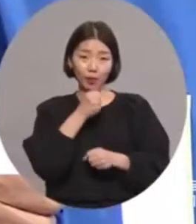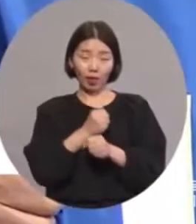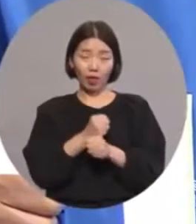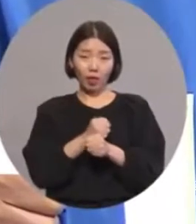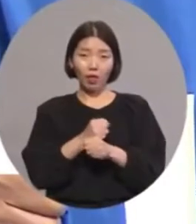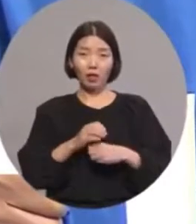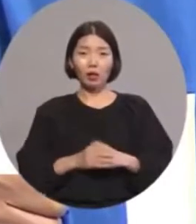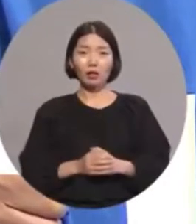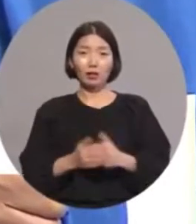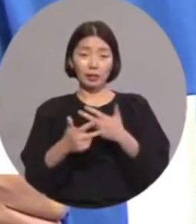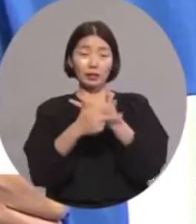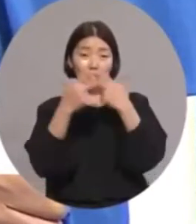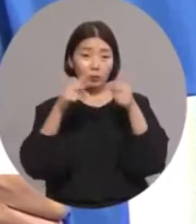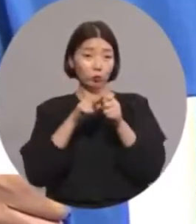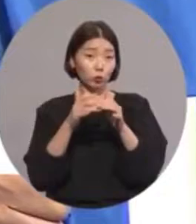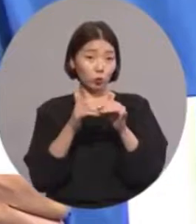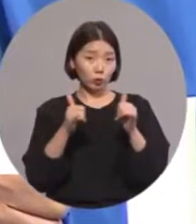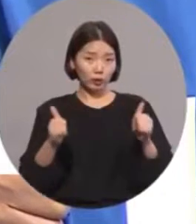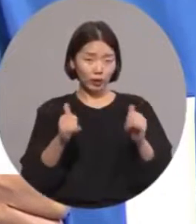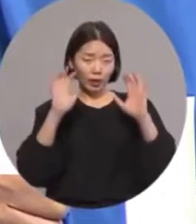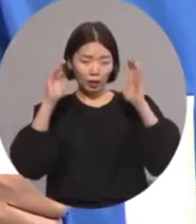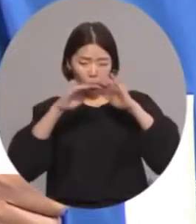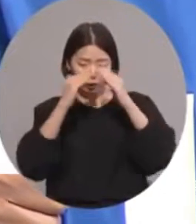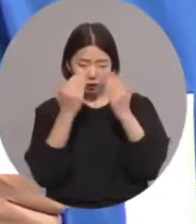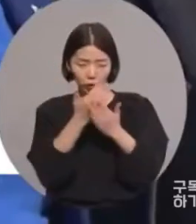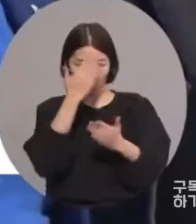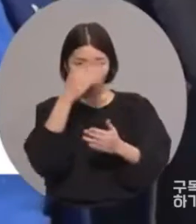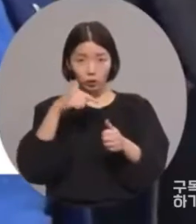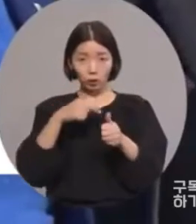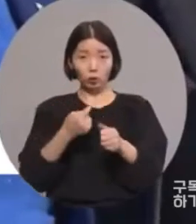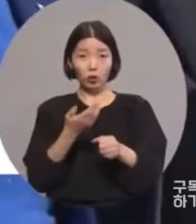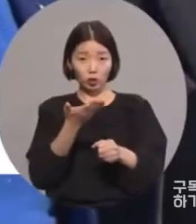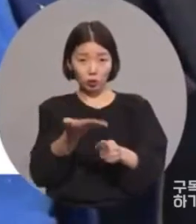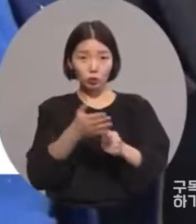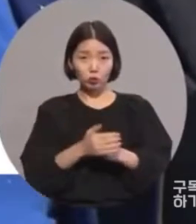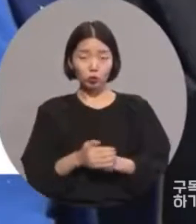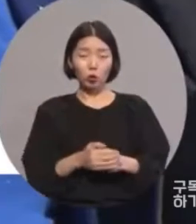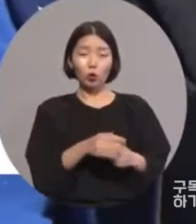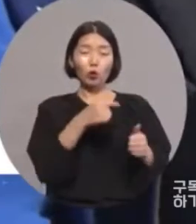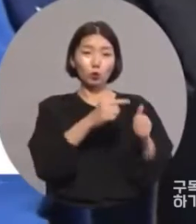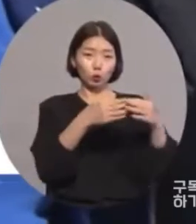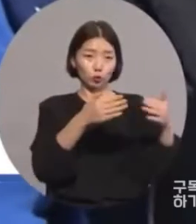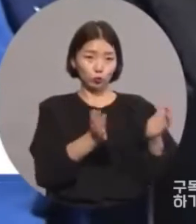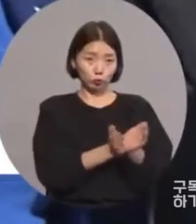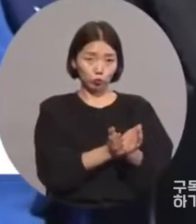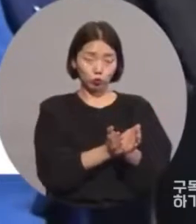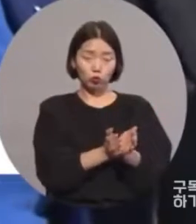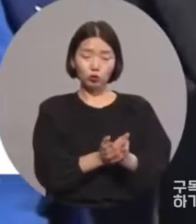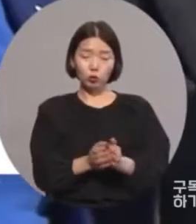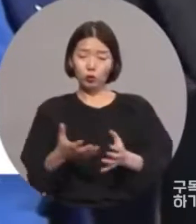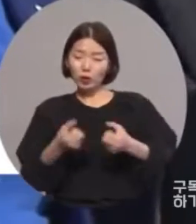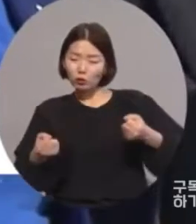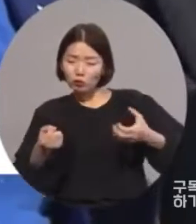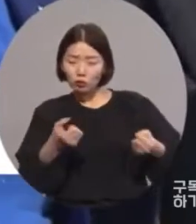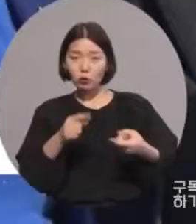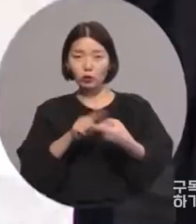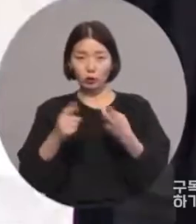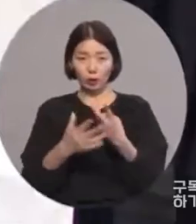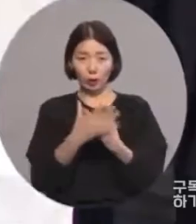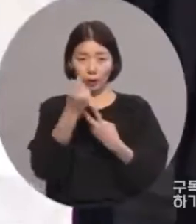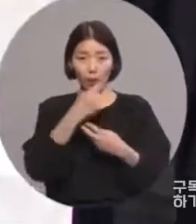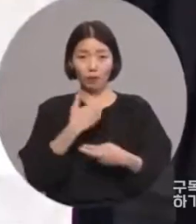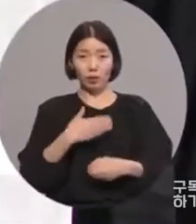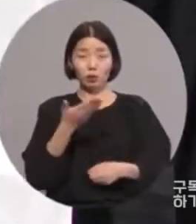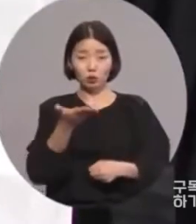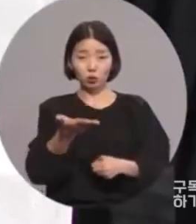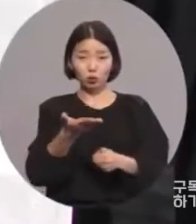열고 이재명 후보가 영유아 완전 무상교육과 함께 교육부와 보건복지부로 이원화된 관리부처의 통합 등을